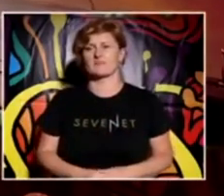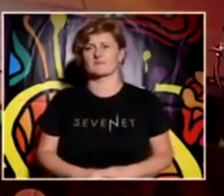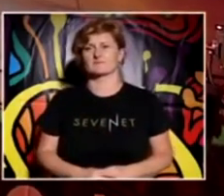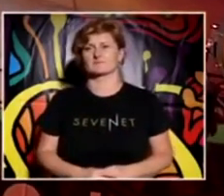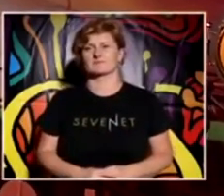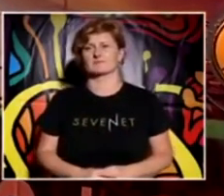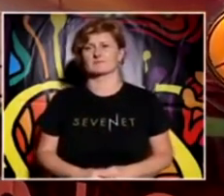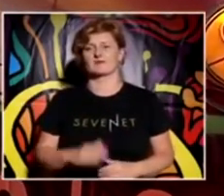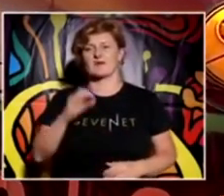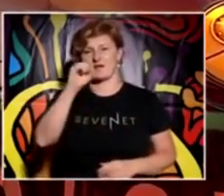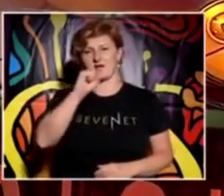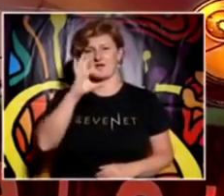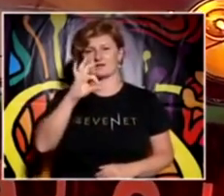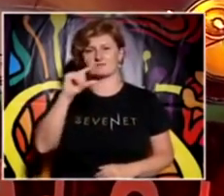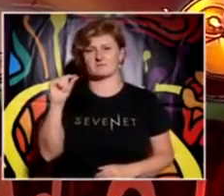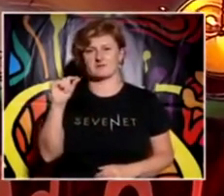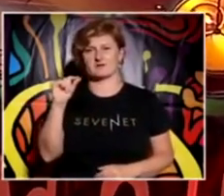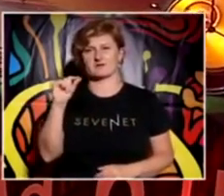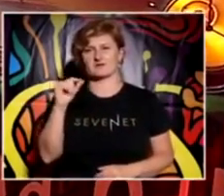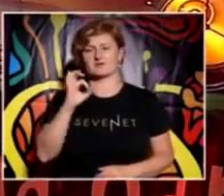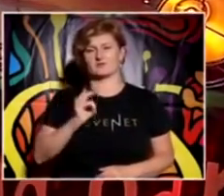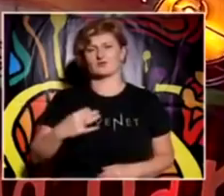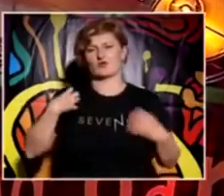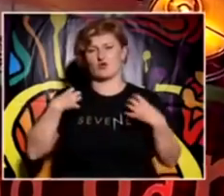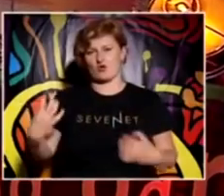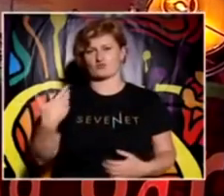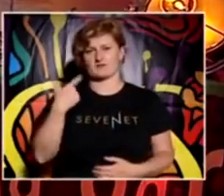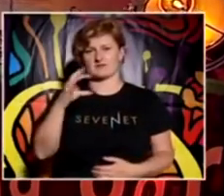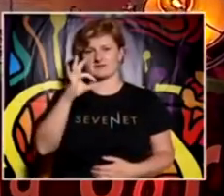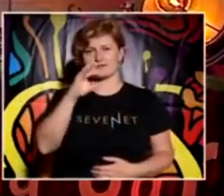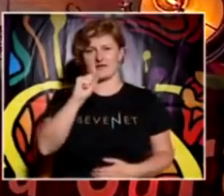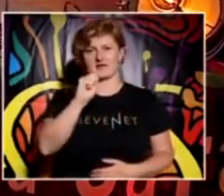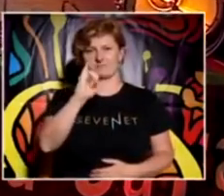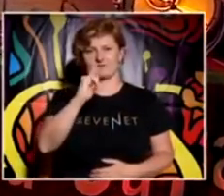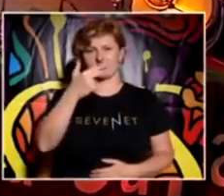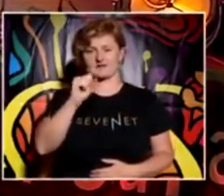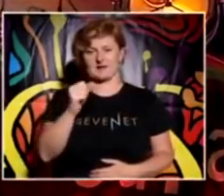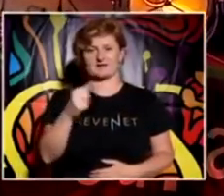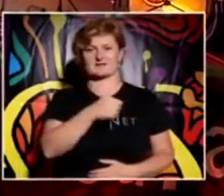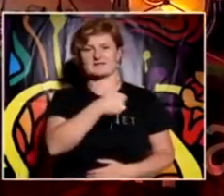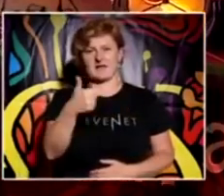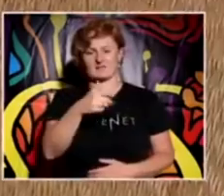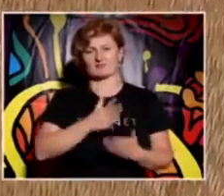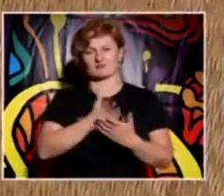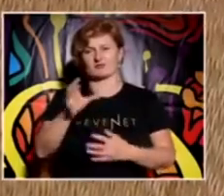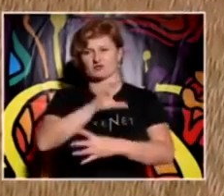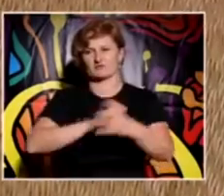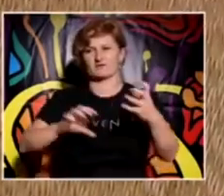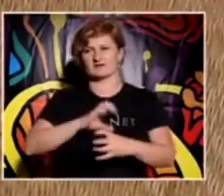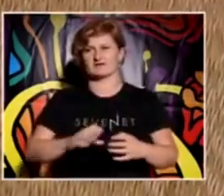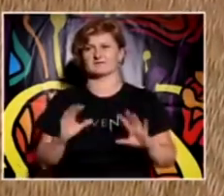państwo, na ASP moimi gośćmi byli Sabina, sama przez świat.